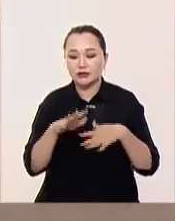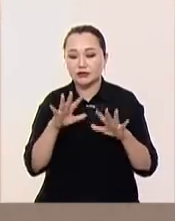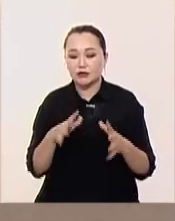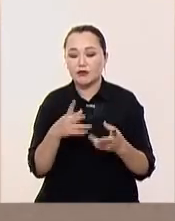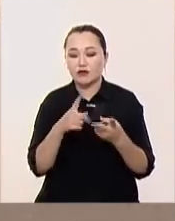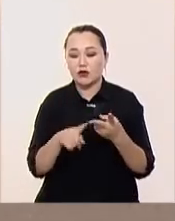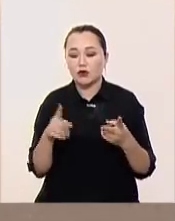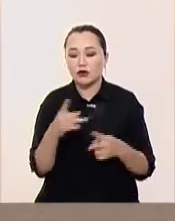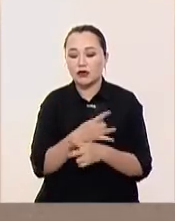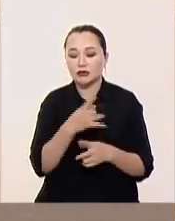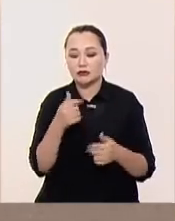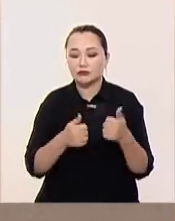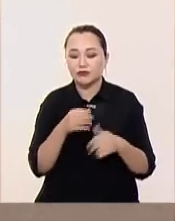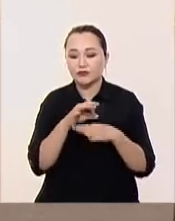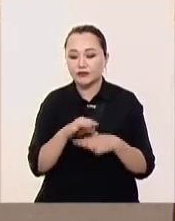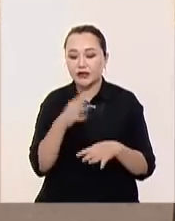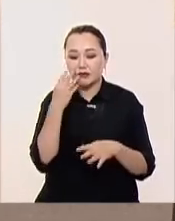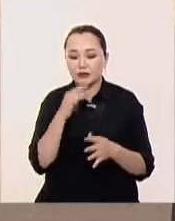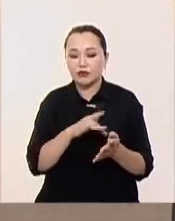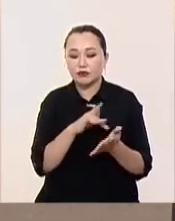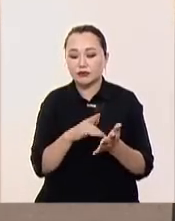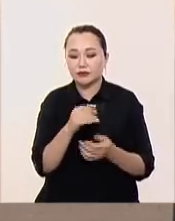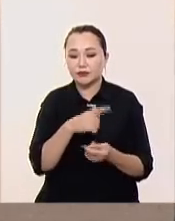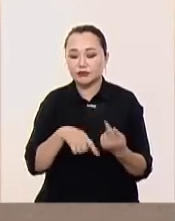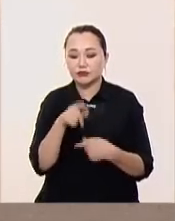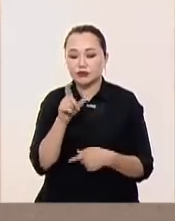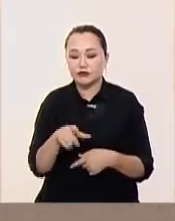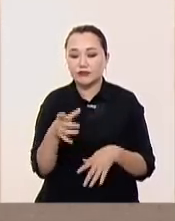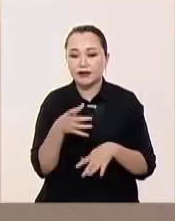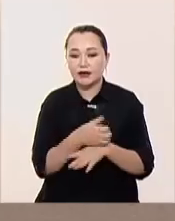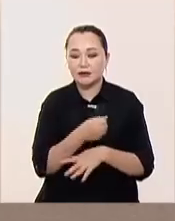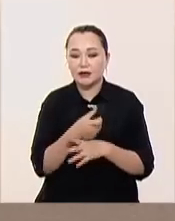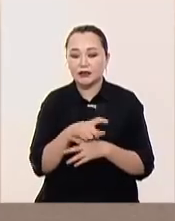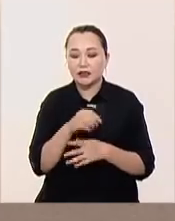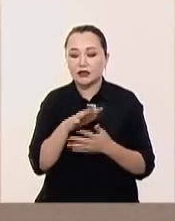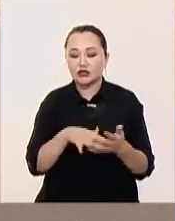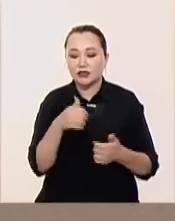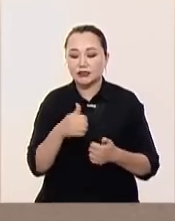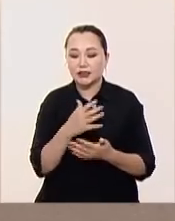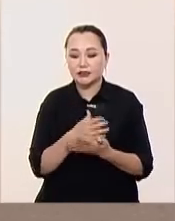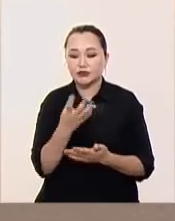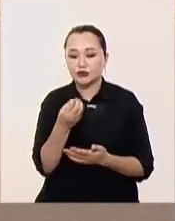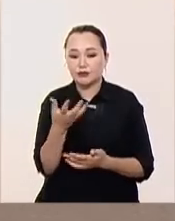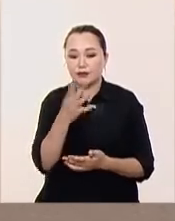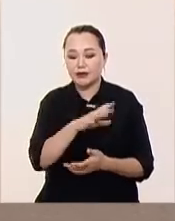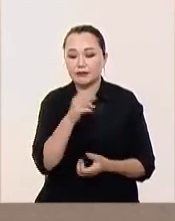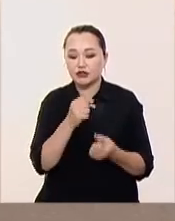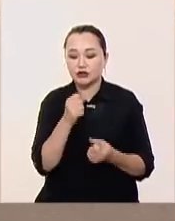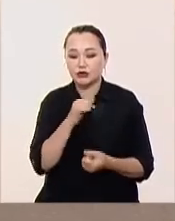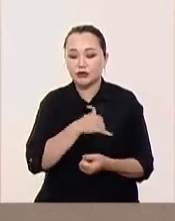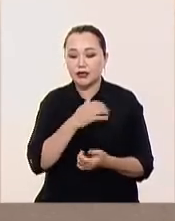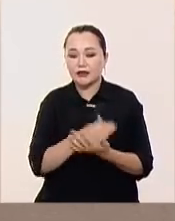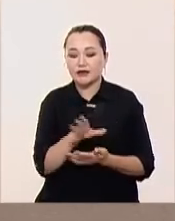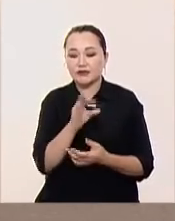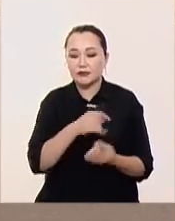Екінші рет ойнатылған ұтыста Алматы қаласындағы кәсіпкердің бағы жанды. Науқан жалғасып жатыр, тағы 5 көлік ойнатылады. Барлық